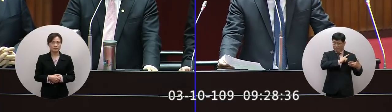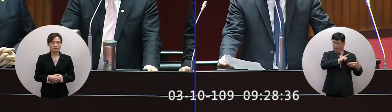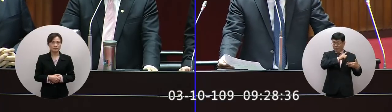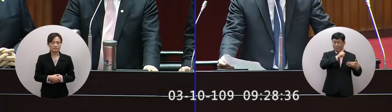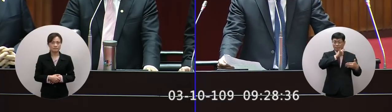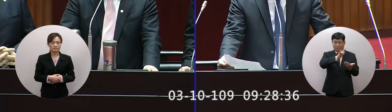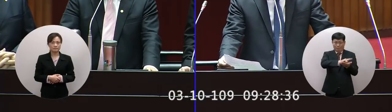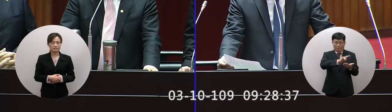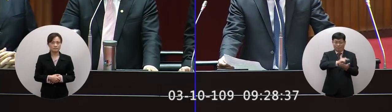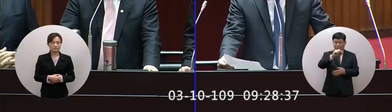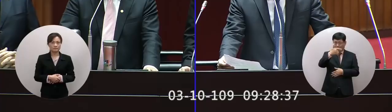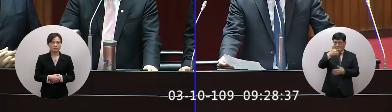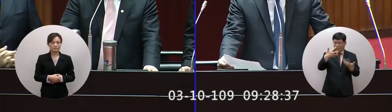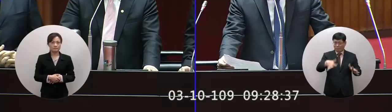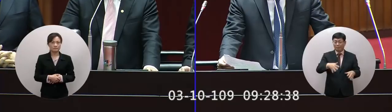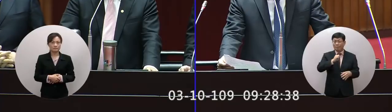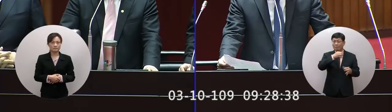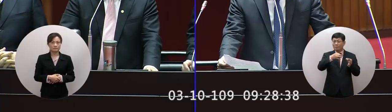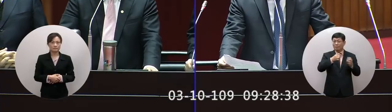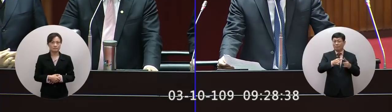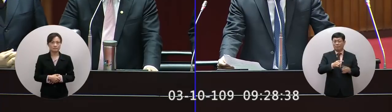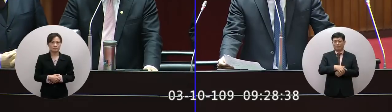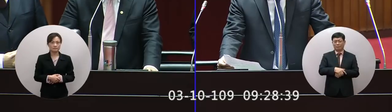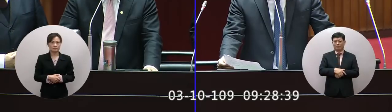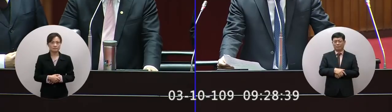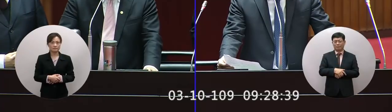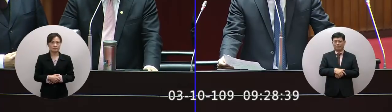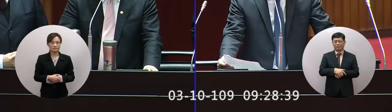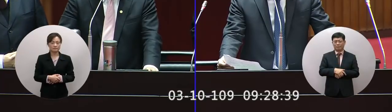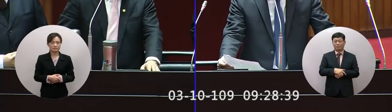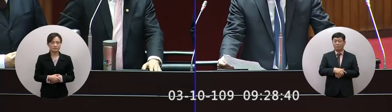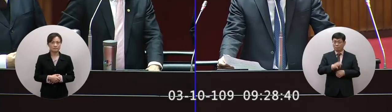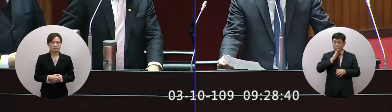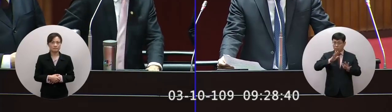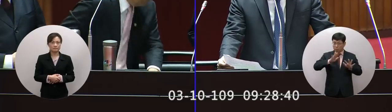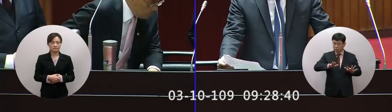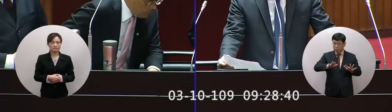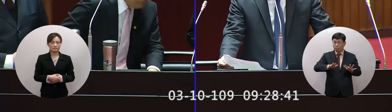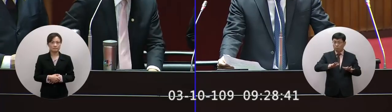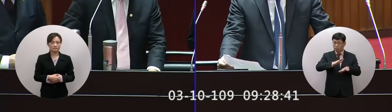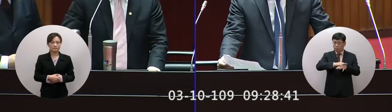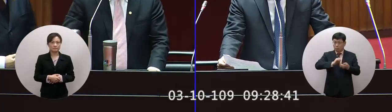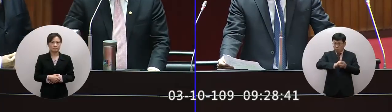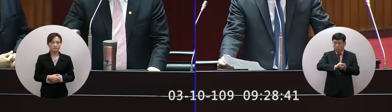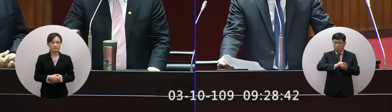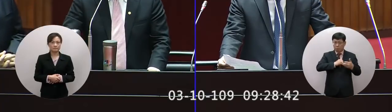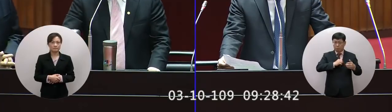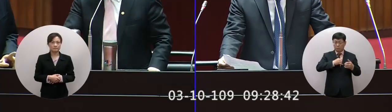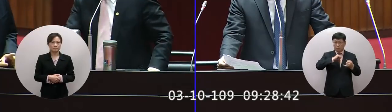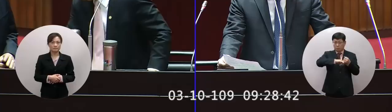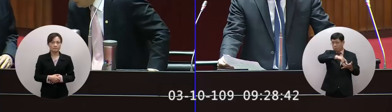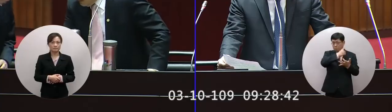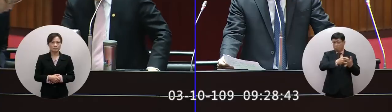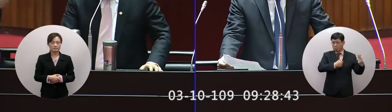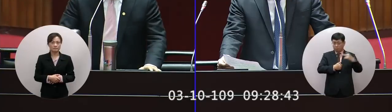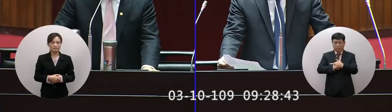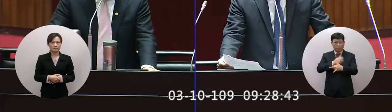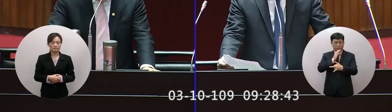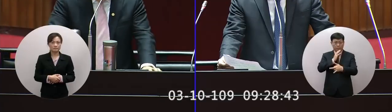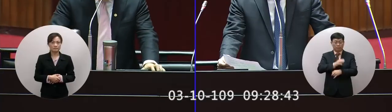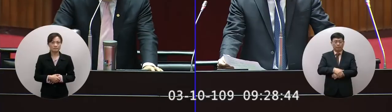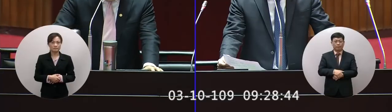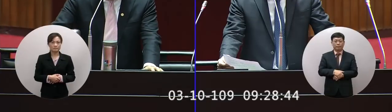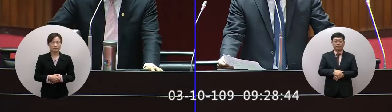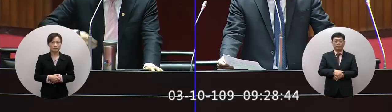的600多个台湾的民众，是不是今天？是不是今天包机会回来？